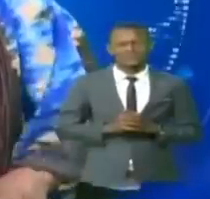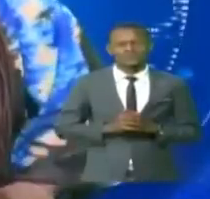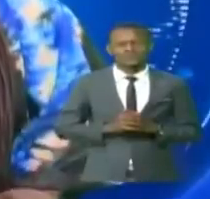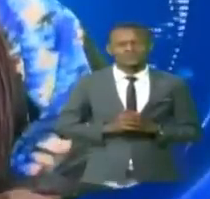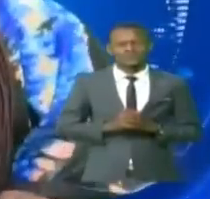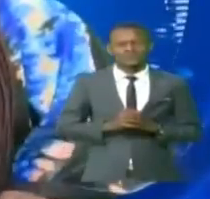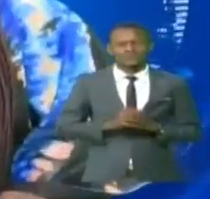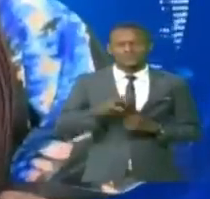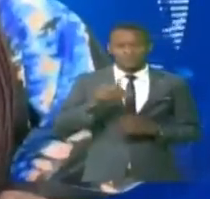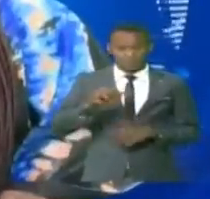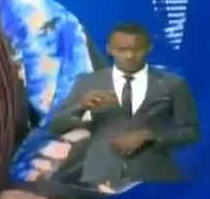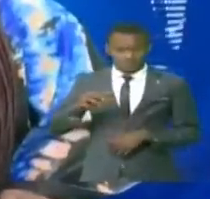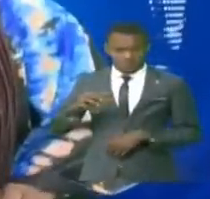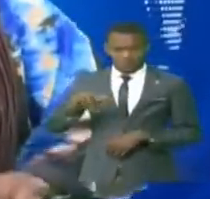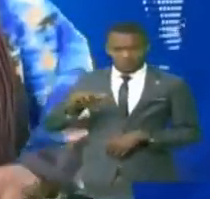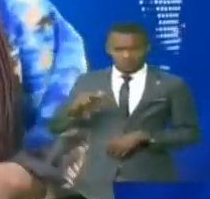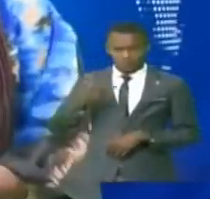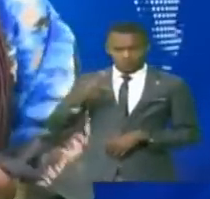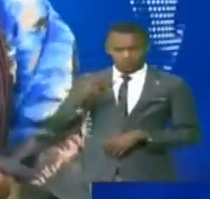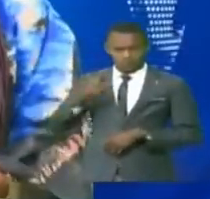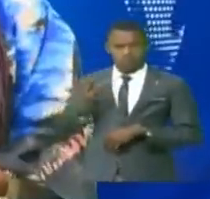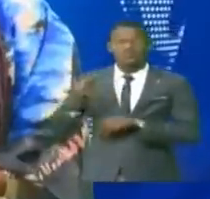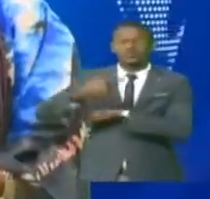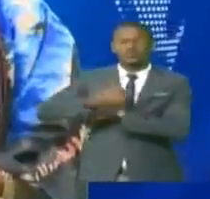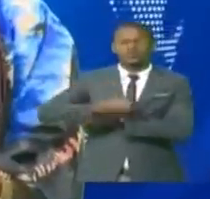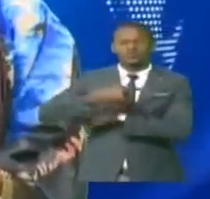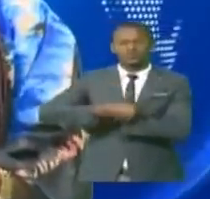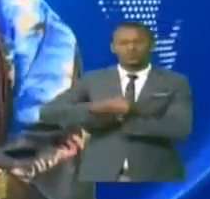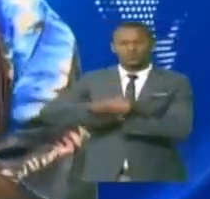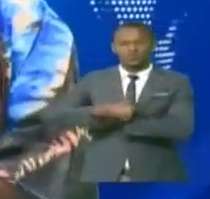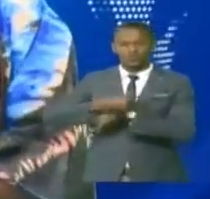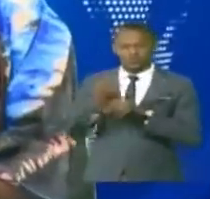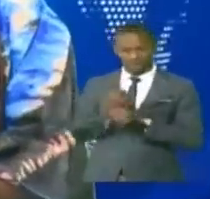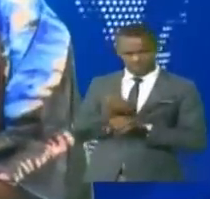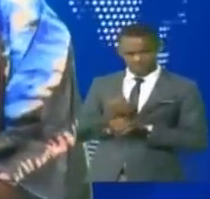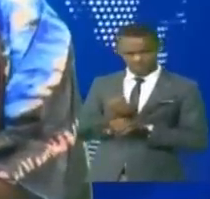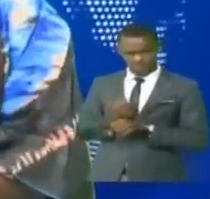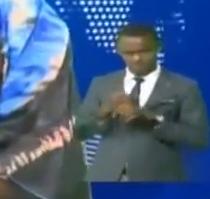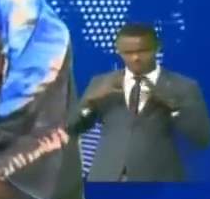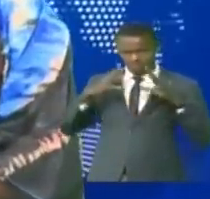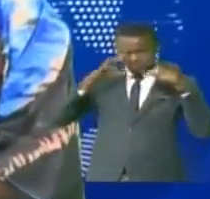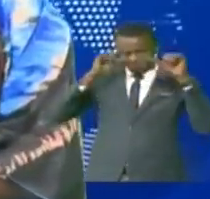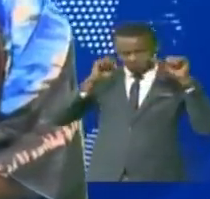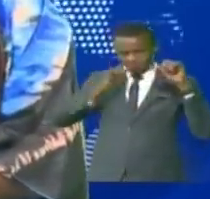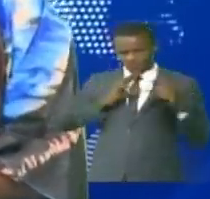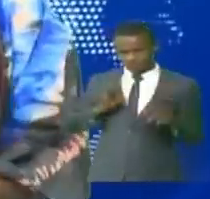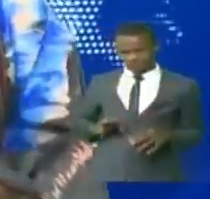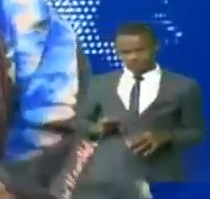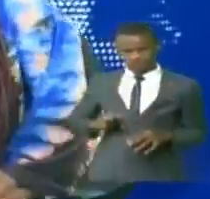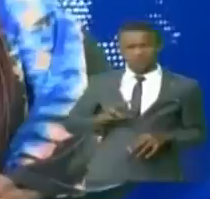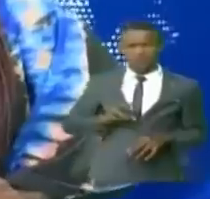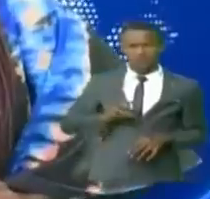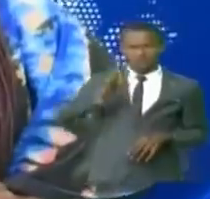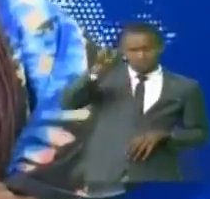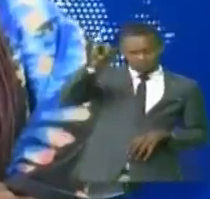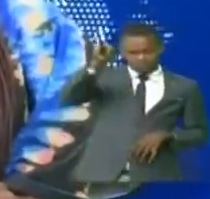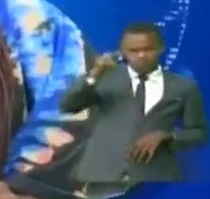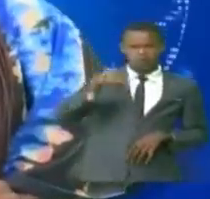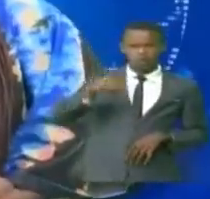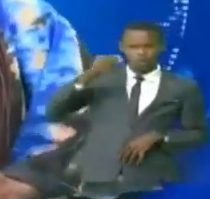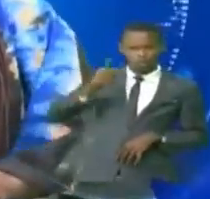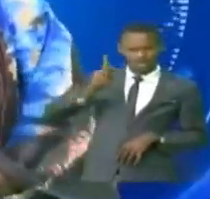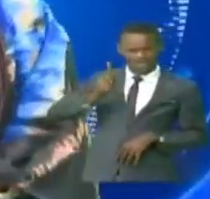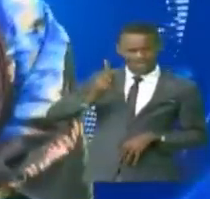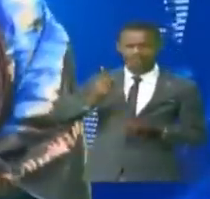La troisième journée de la visite de travail du chef de l'État, Félix-Antoine Tshisekedi Tshilombo, à Kolwezi, dans le Lualaba, a